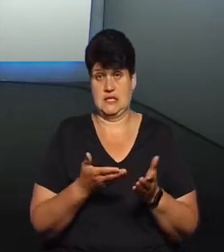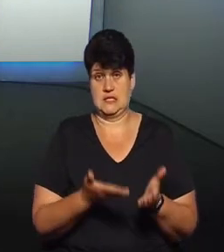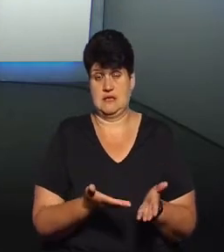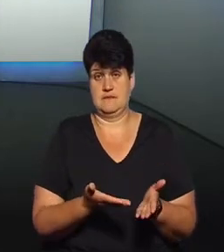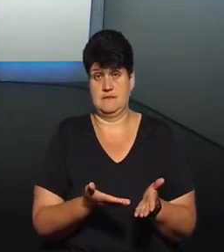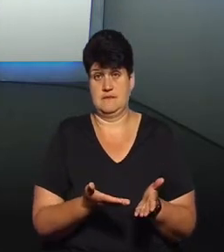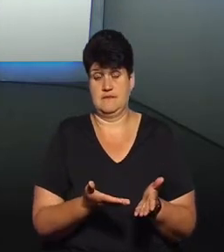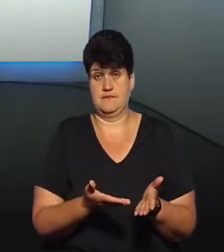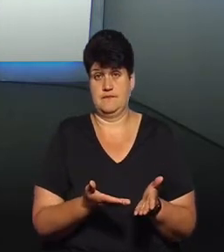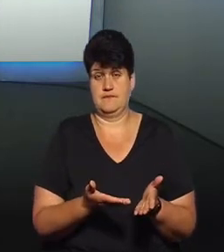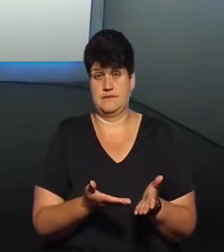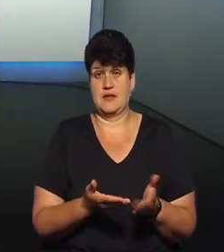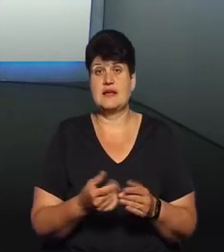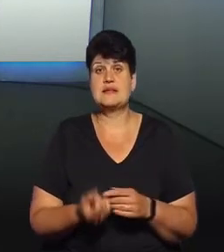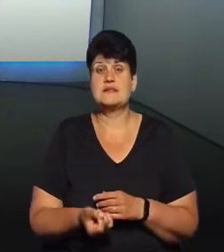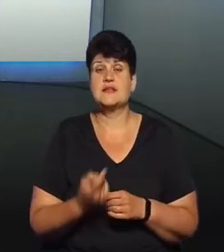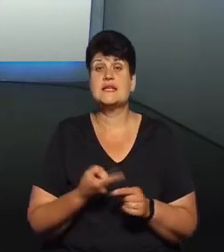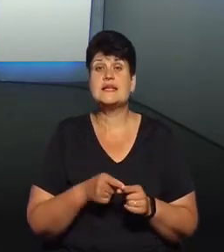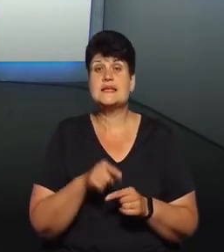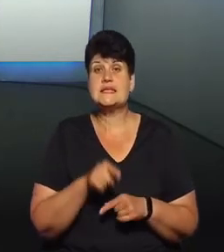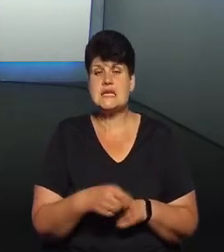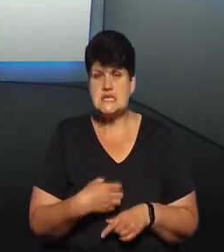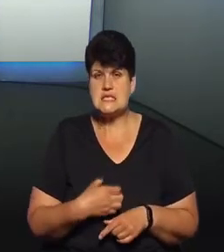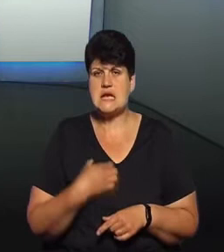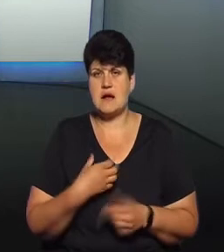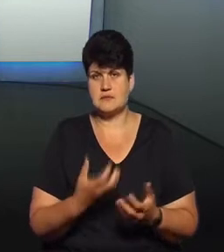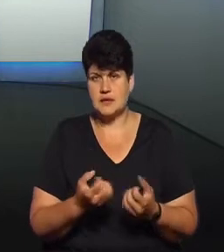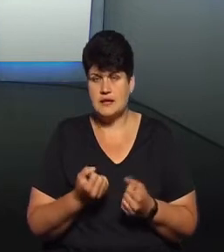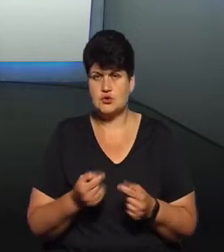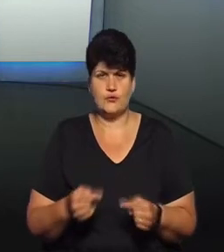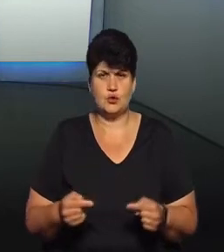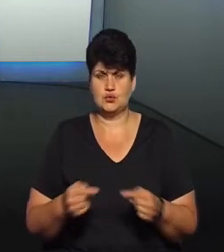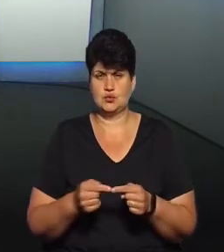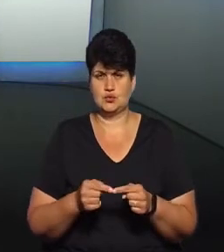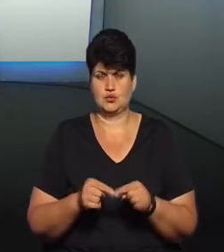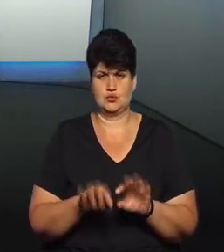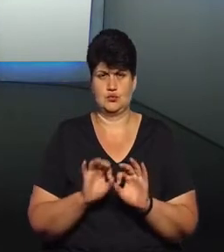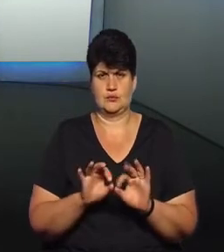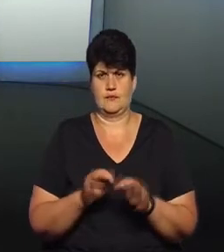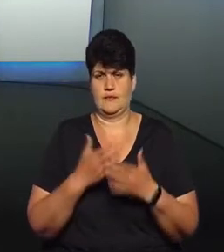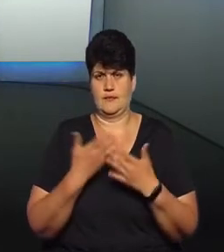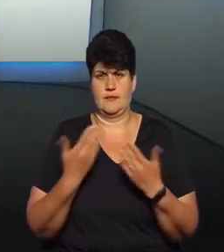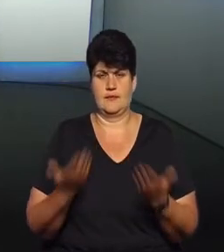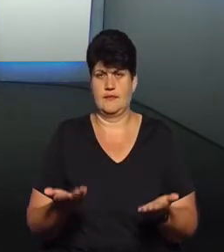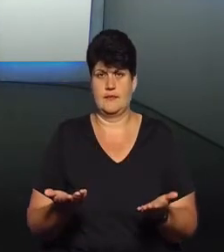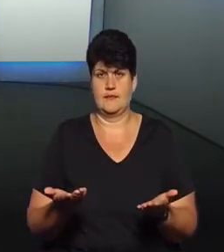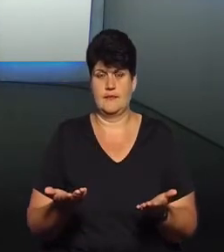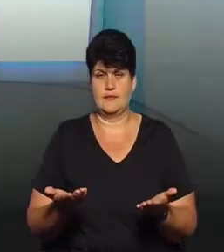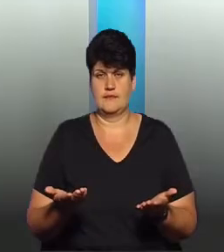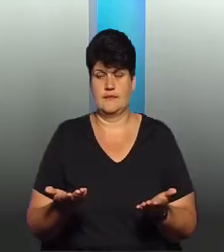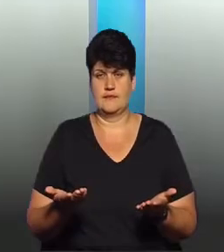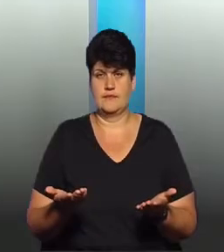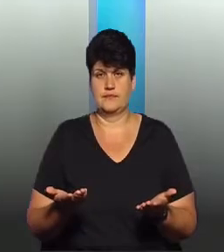звідки оцей страх береться, якщо він точно не обґрунтований на науковому якомусь рівні? Ну, скажімо, дійсно,